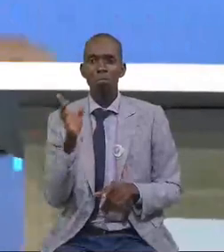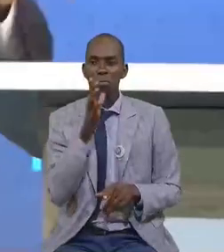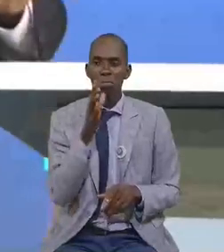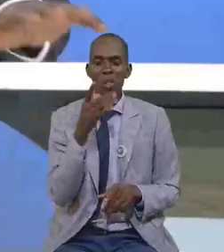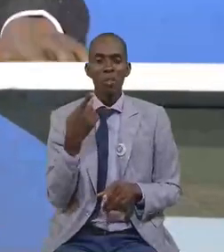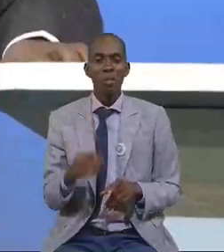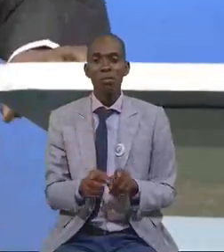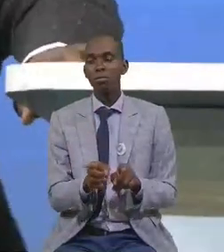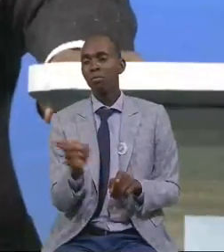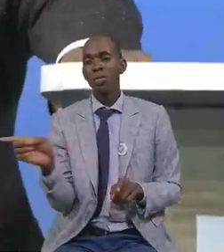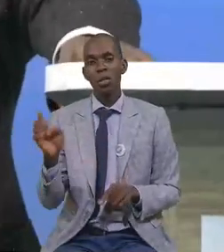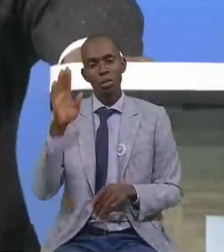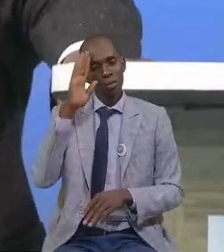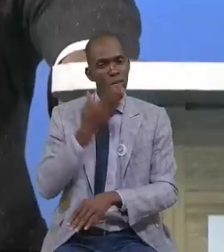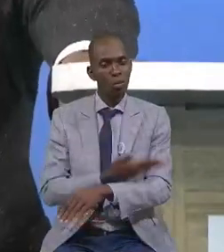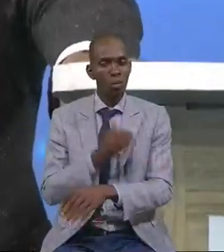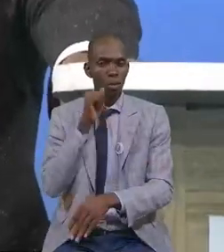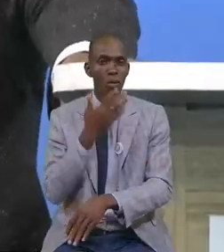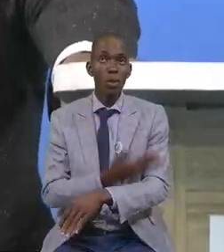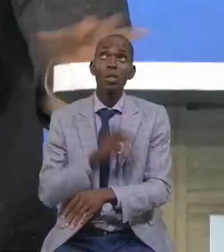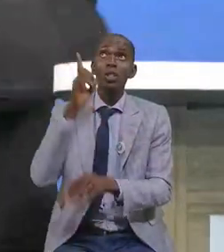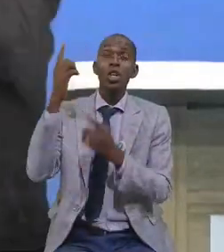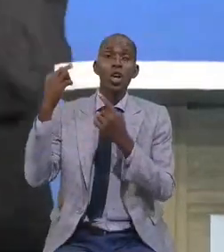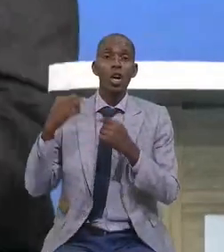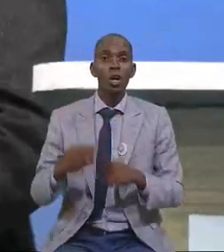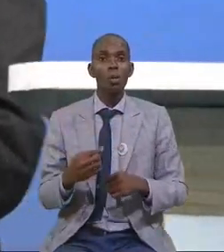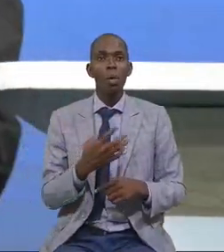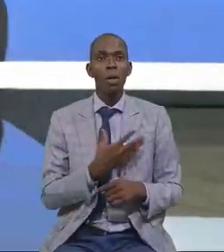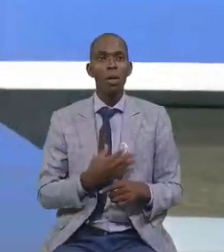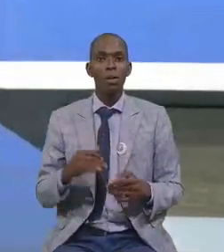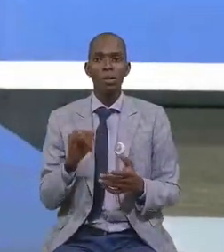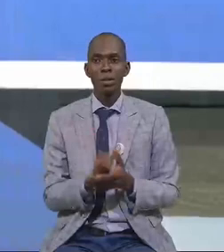qu'enfant, que fils, fille perdue. Il vient